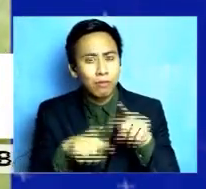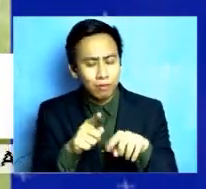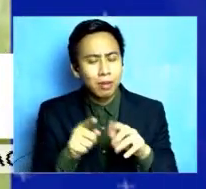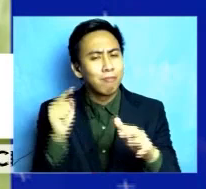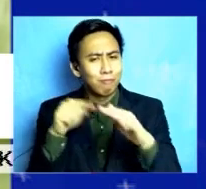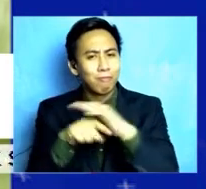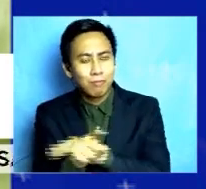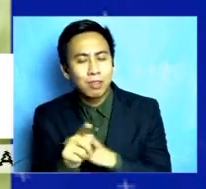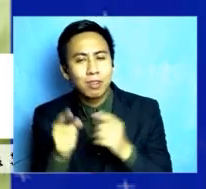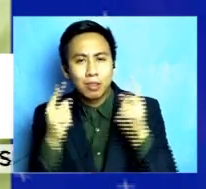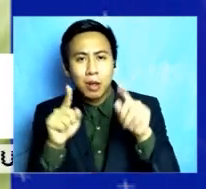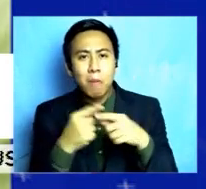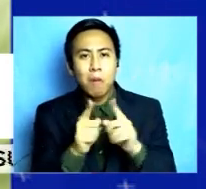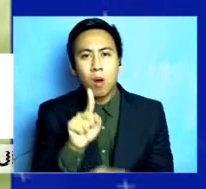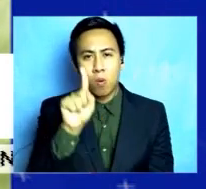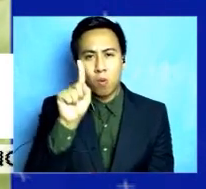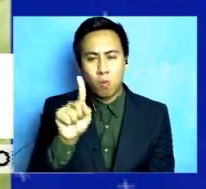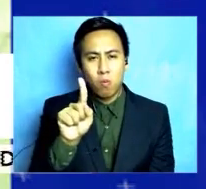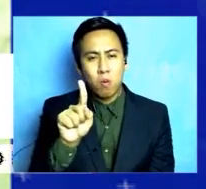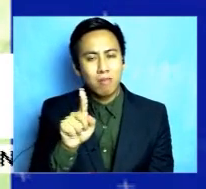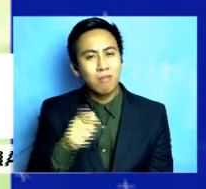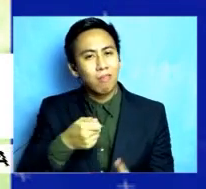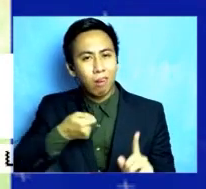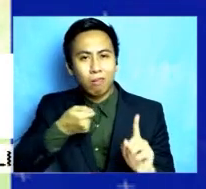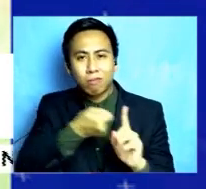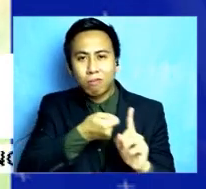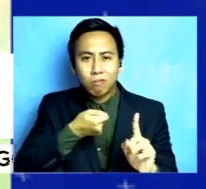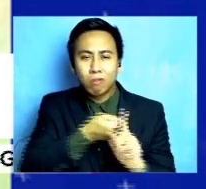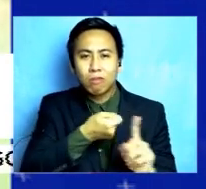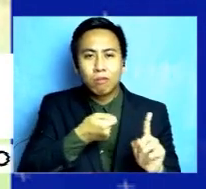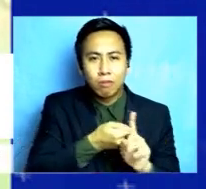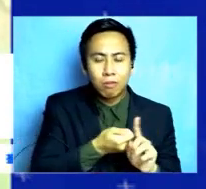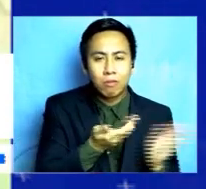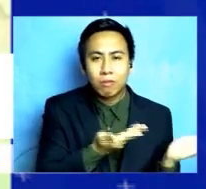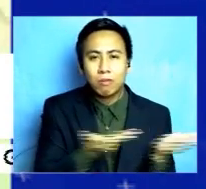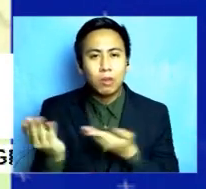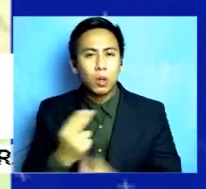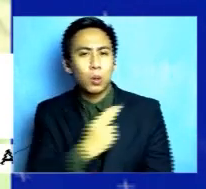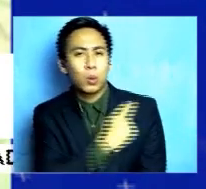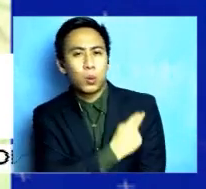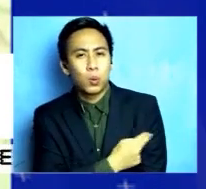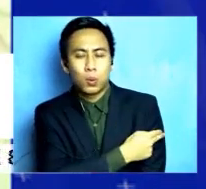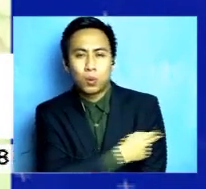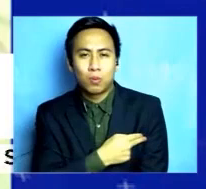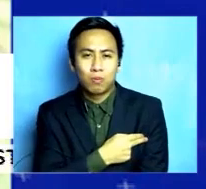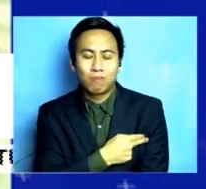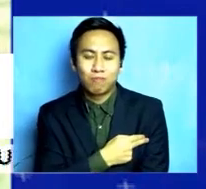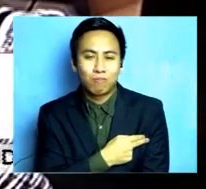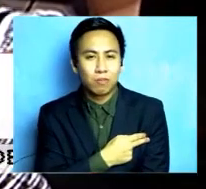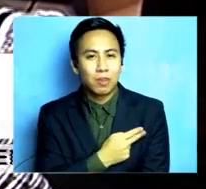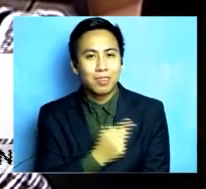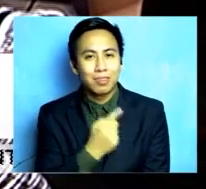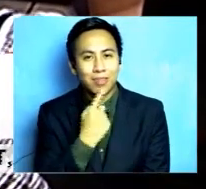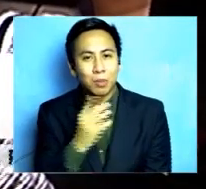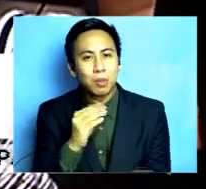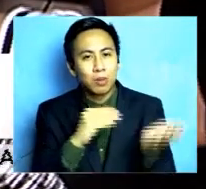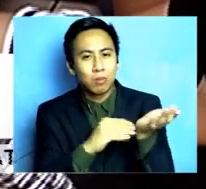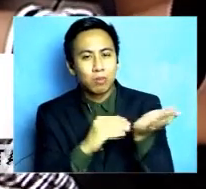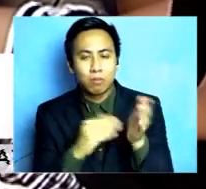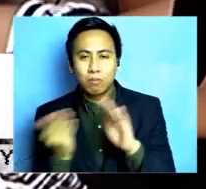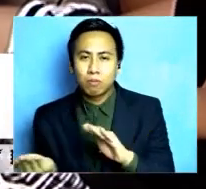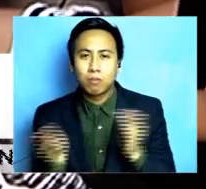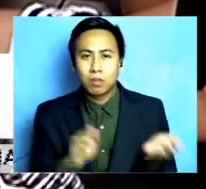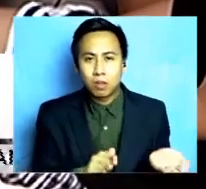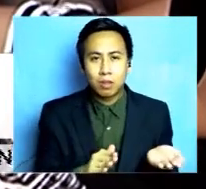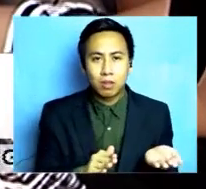doon na siya sinaksak ng 3 beses. Isinugod sa ospital si Pastores pero idiniklara siyang dead on arrival. Naaresto naman ng mga pulis